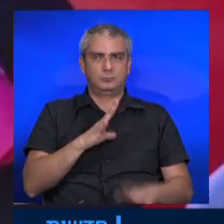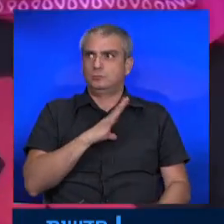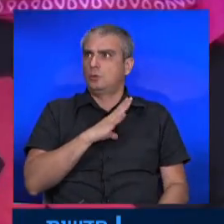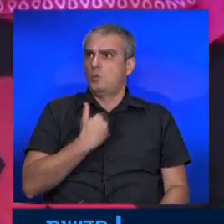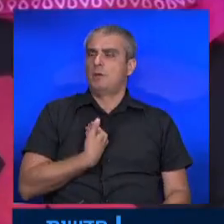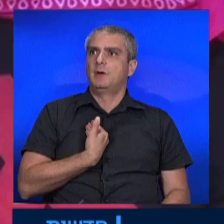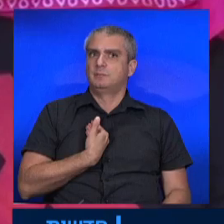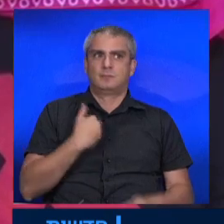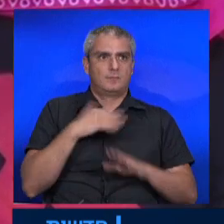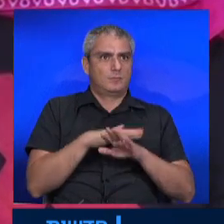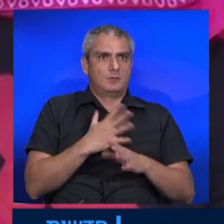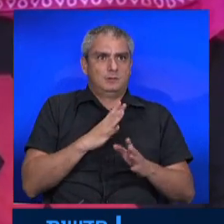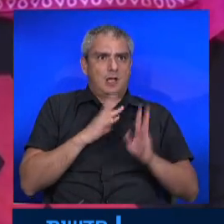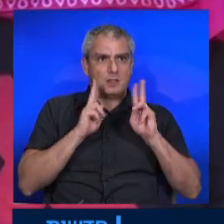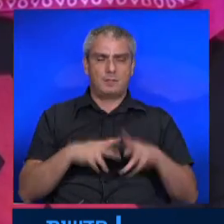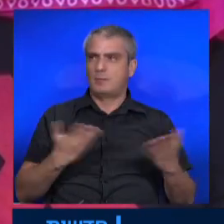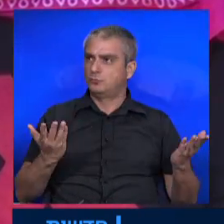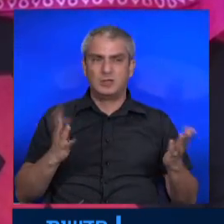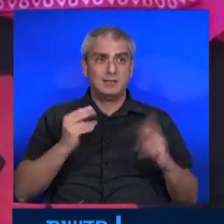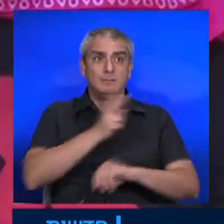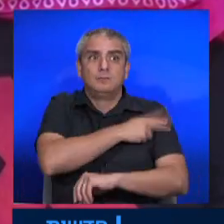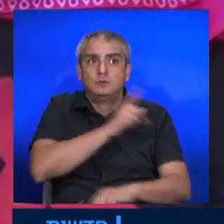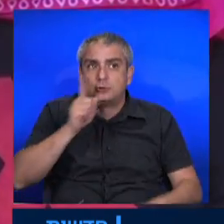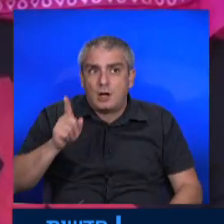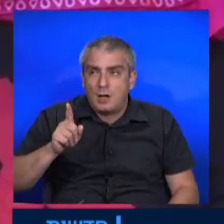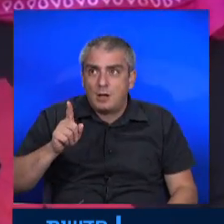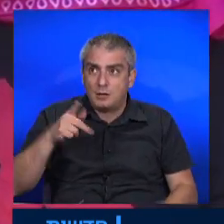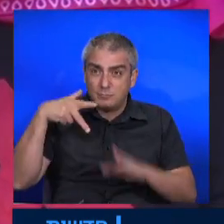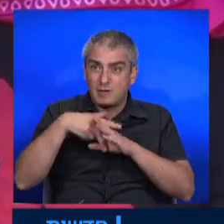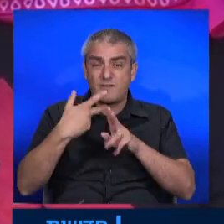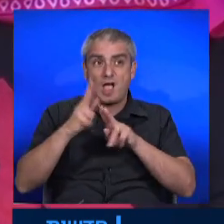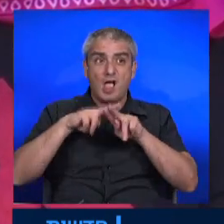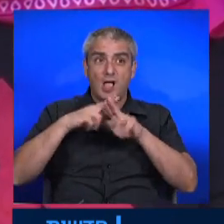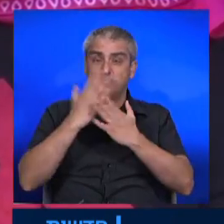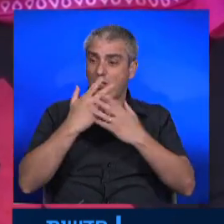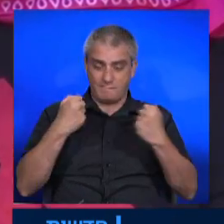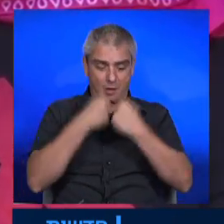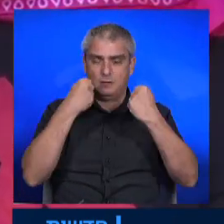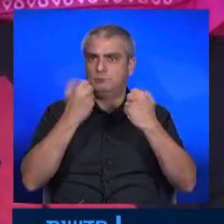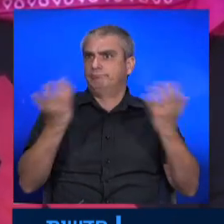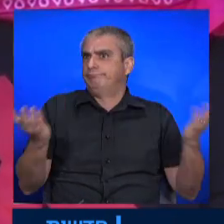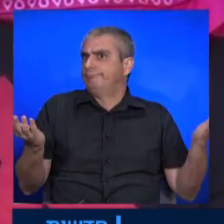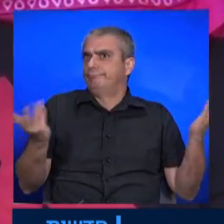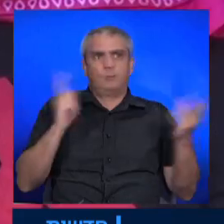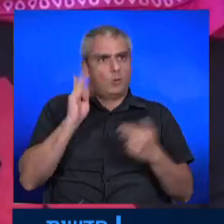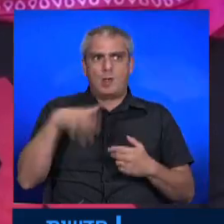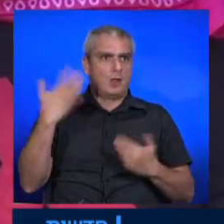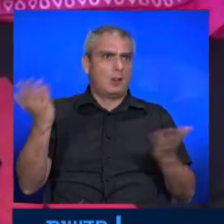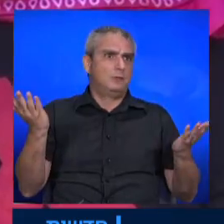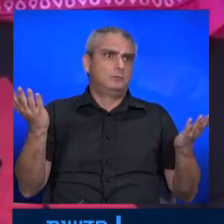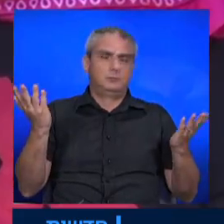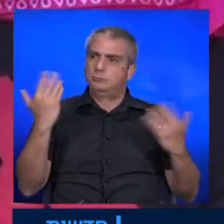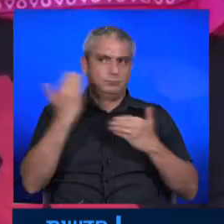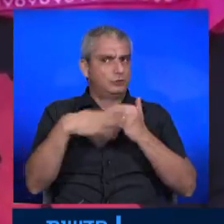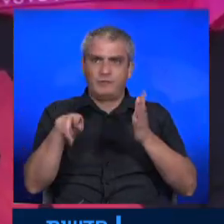סכנה. אם המשטרה תתערב רק אחרי שנוצר מגע פיזי, אז יכול להיות מגע פיזי שבסופו כבר אי אפשר יהיה